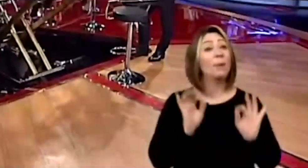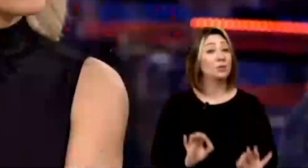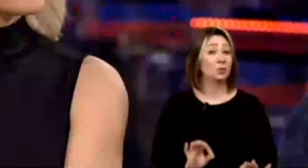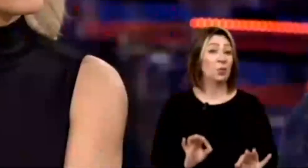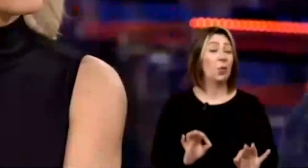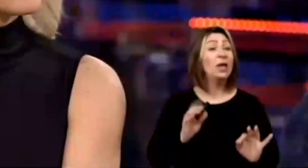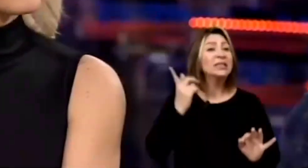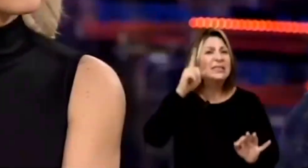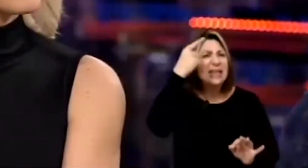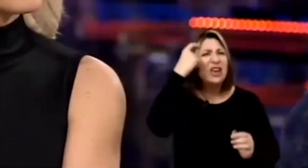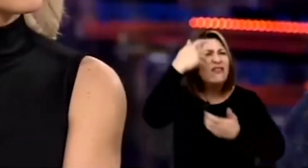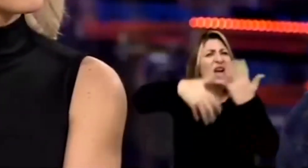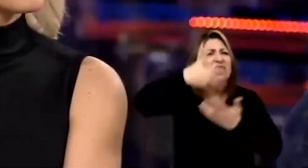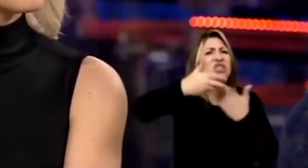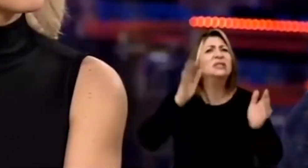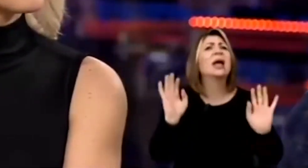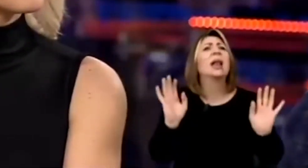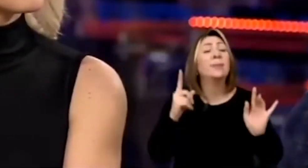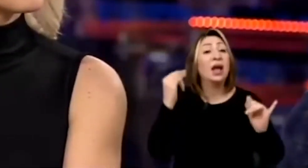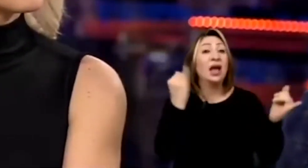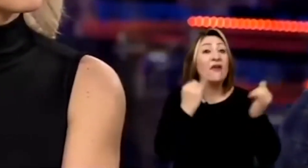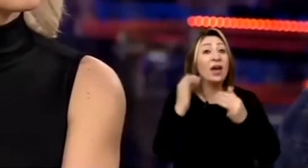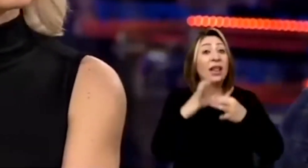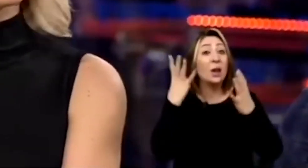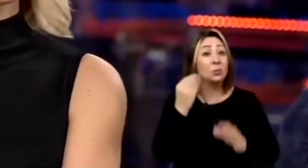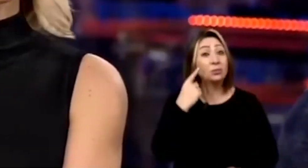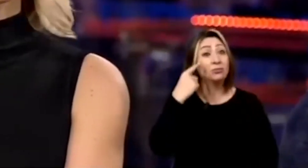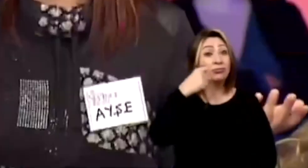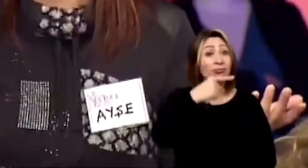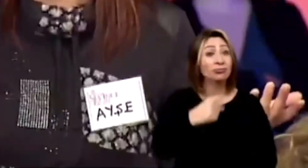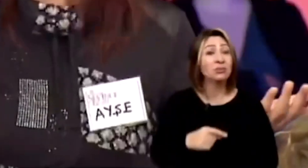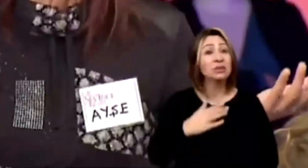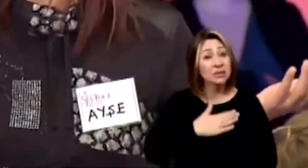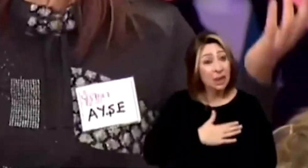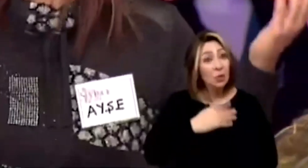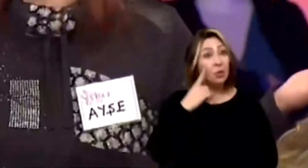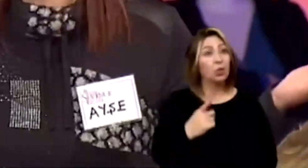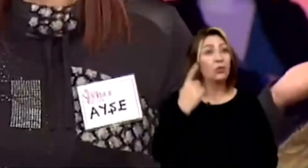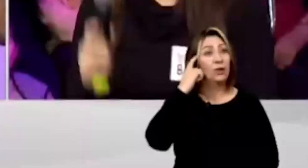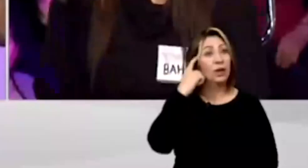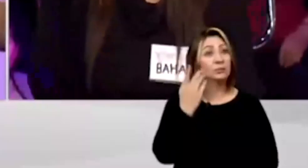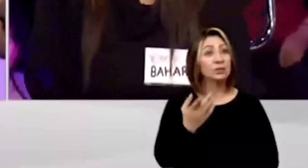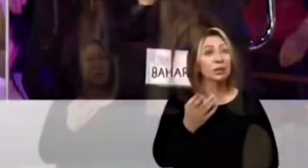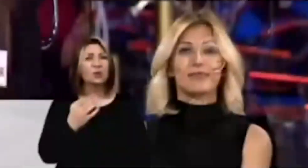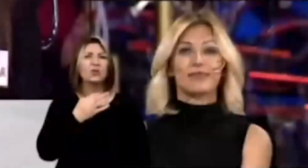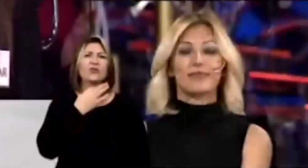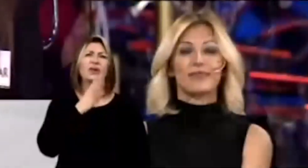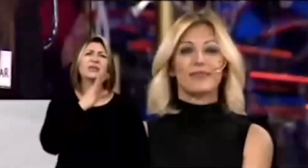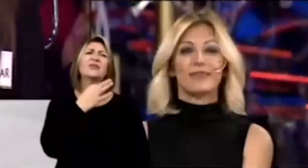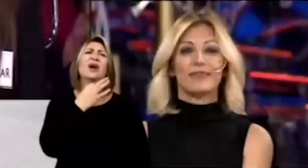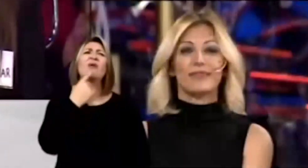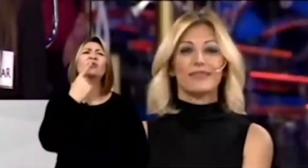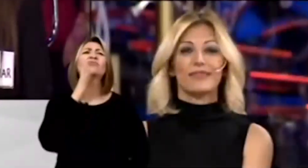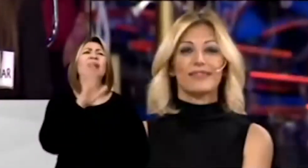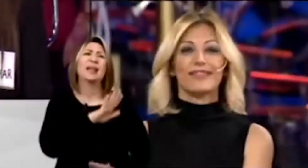bir de. Hani sadece kafa karışıklığı değil yani. Bir de kavga nedeni olmuş. Devam. Saygı duyun. Fikirlerimize saygı duyun. Ya lütfen sen bana yorum